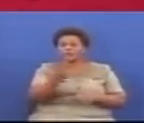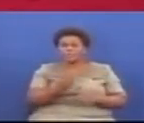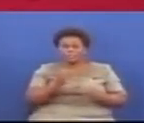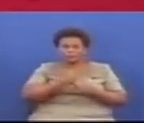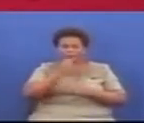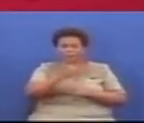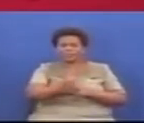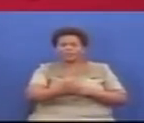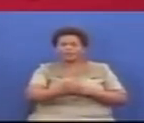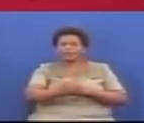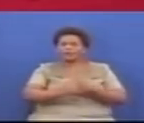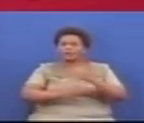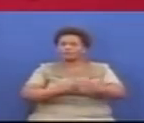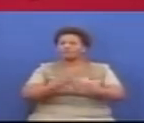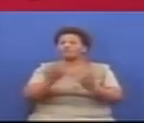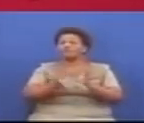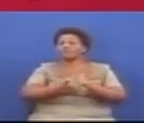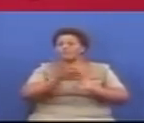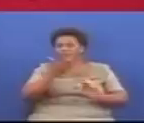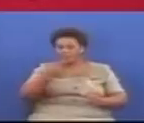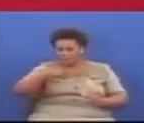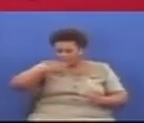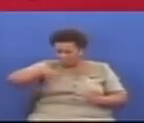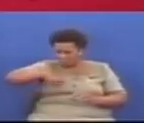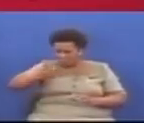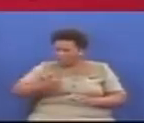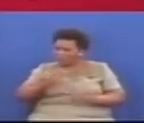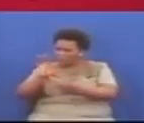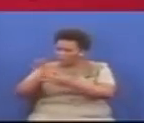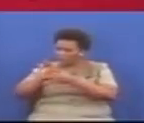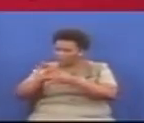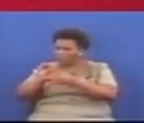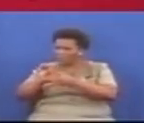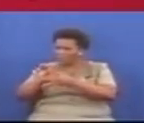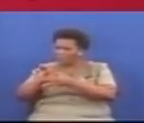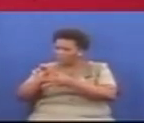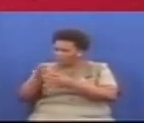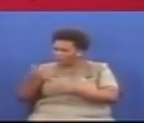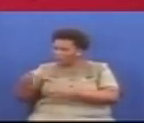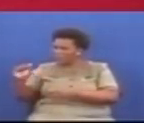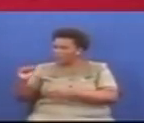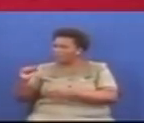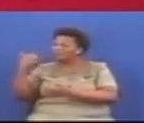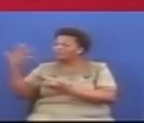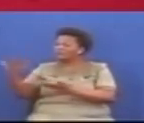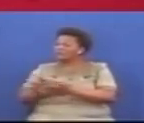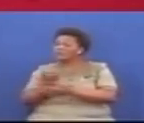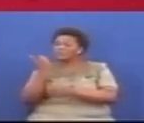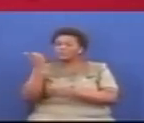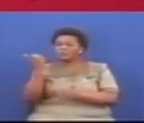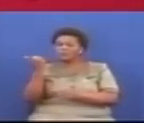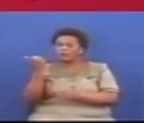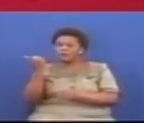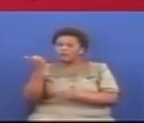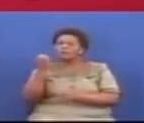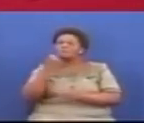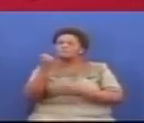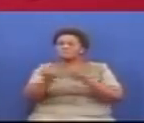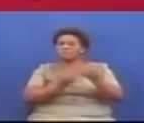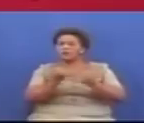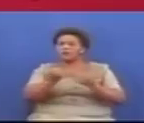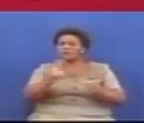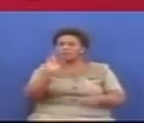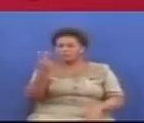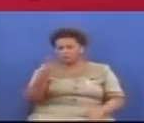umeshaanza. Naamini kabisa mimi nikishirikiana na wao tutafanikisha kupata hayo magari mawili kwa utaratibu ambao tumezungumza mimi na yeye pamoja na Mheshimiwa Chumi,